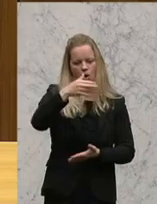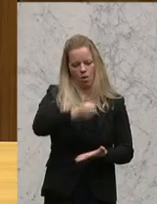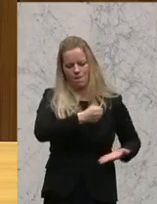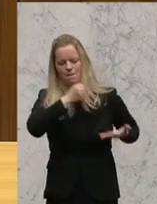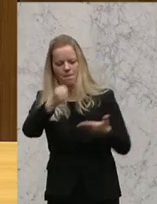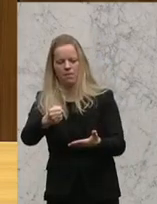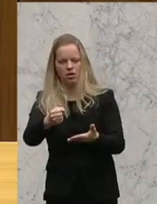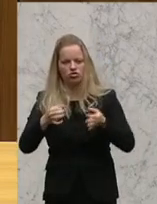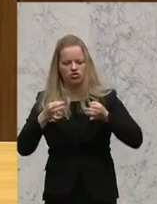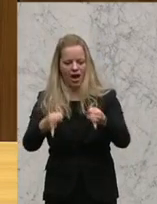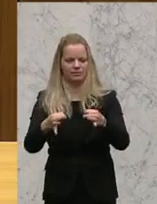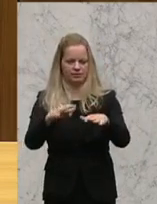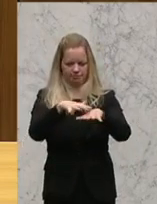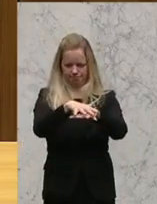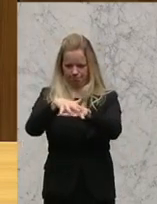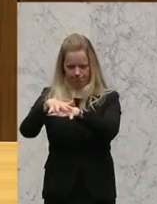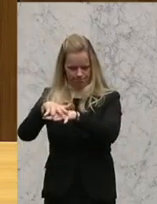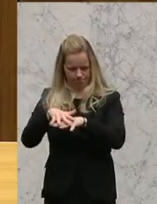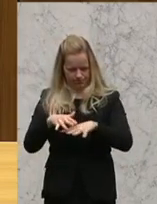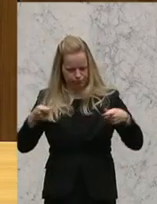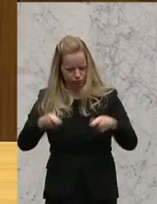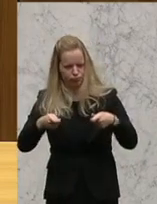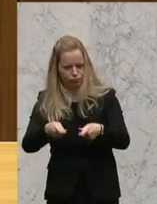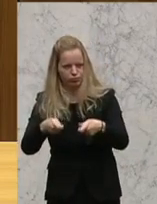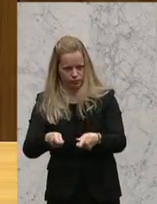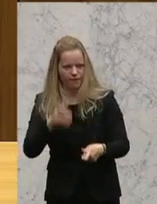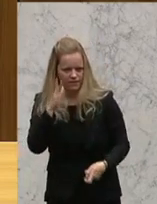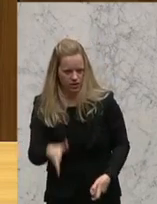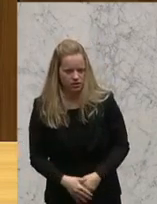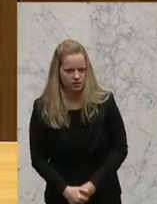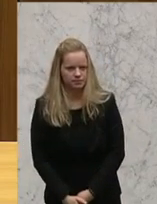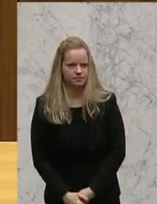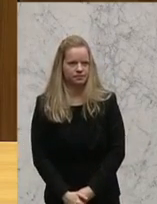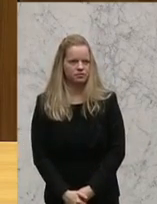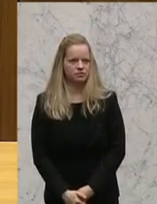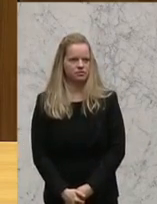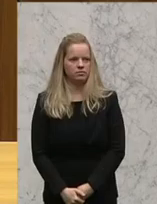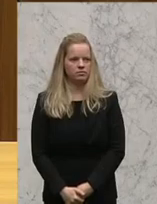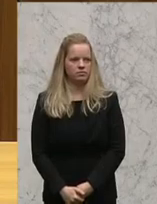hochrangige Straßennetz investieren. Dabei